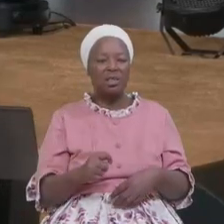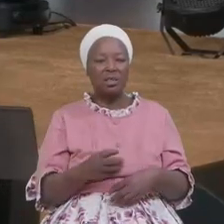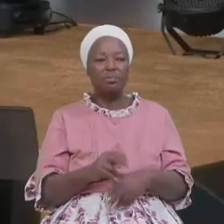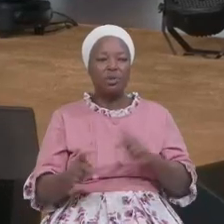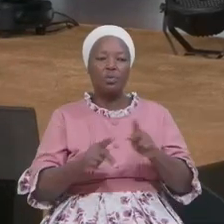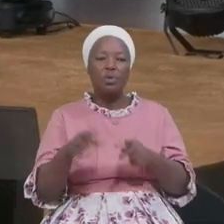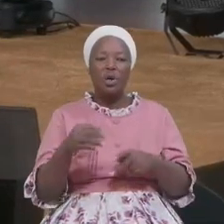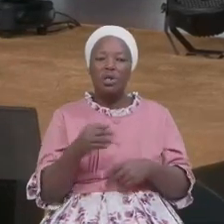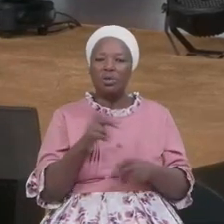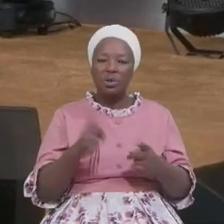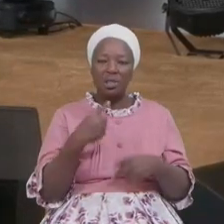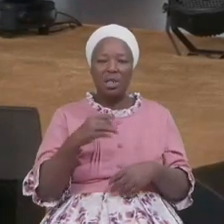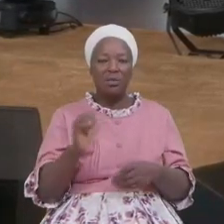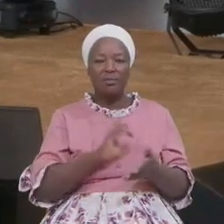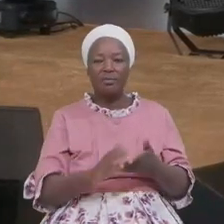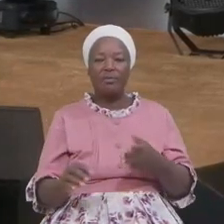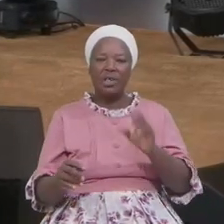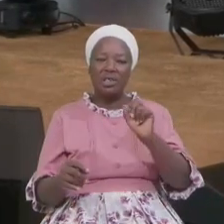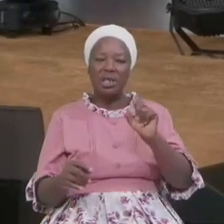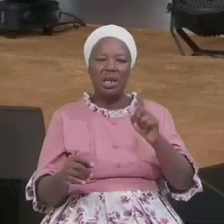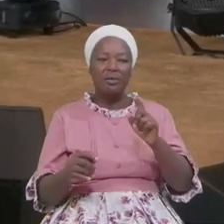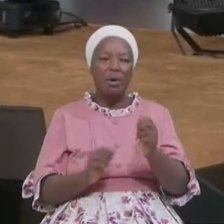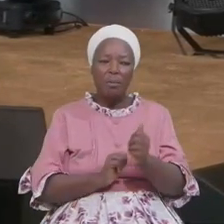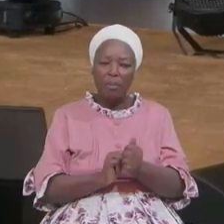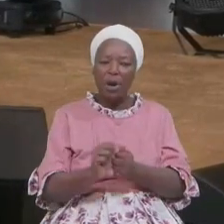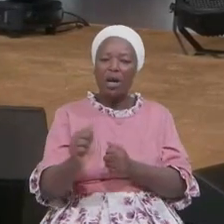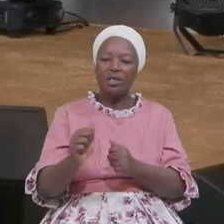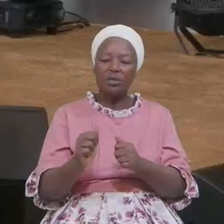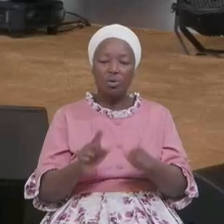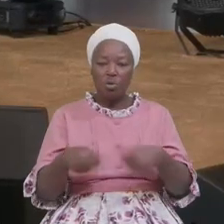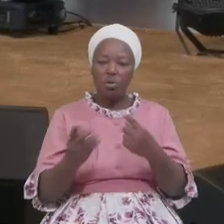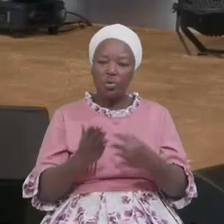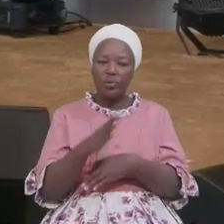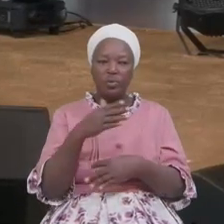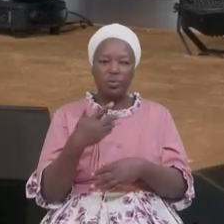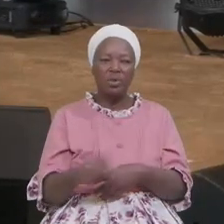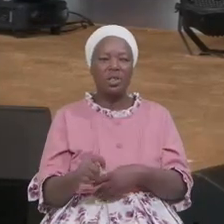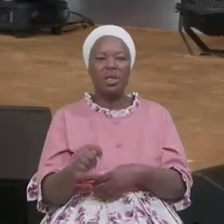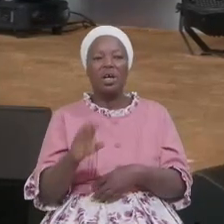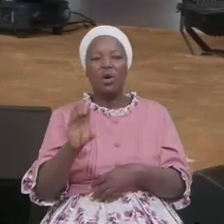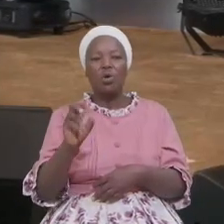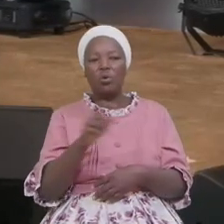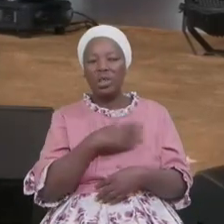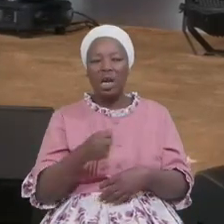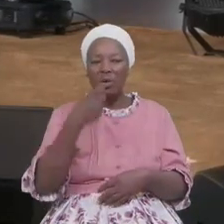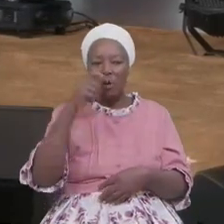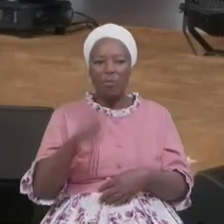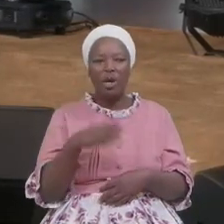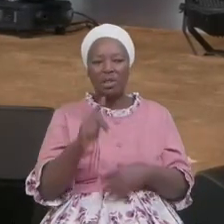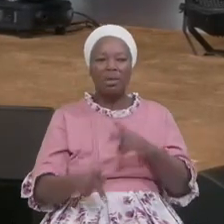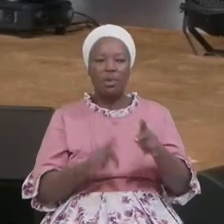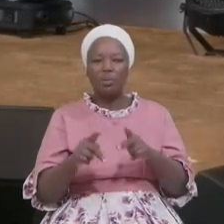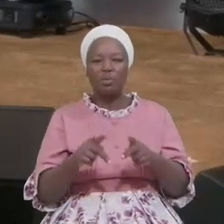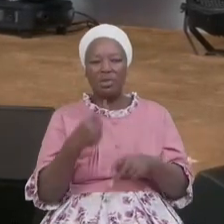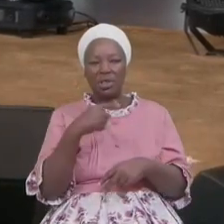du peuple. Verset 11. Parcourez le camp. Voici ce que vous commanderez au peuple. Préparez-vous